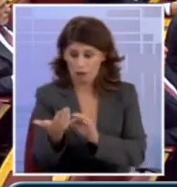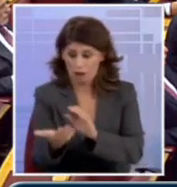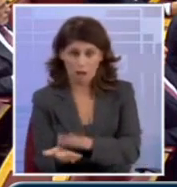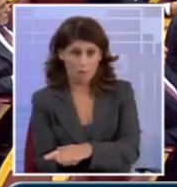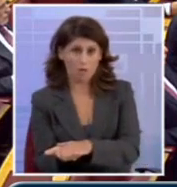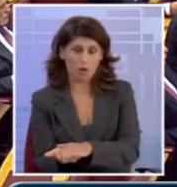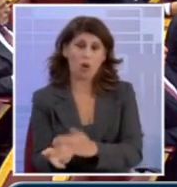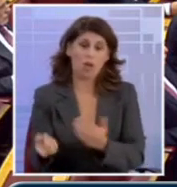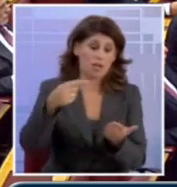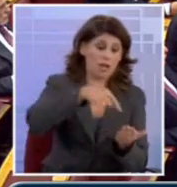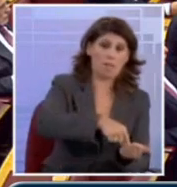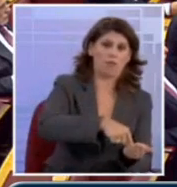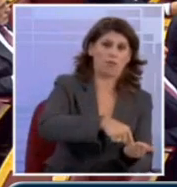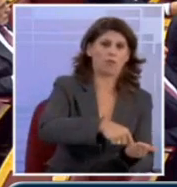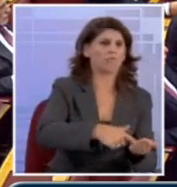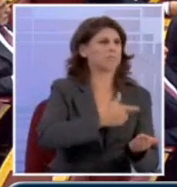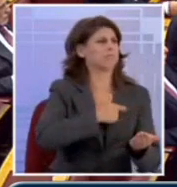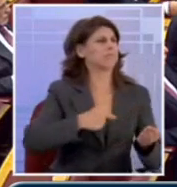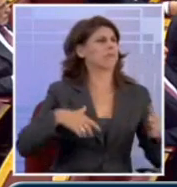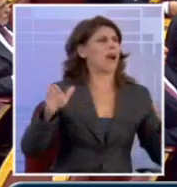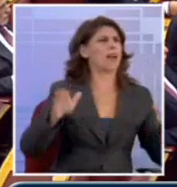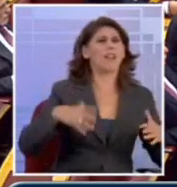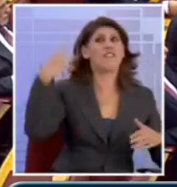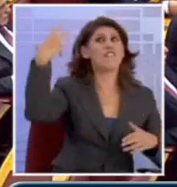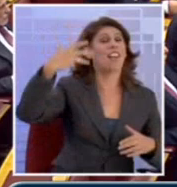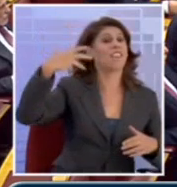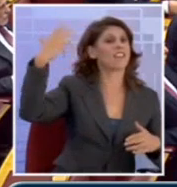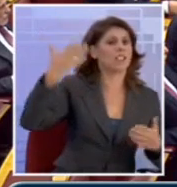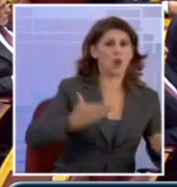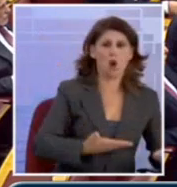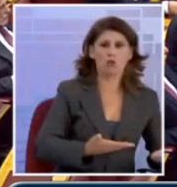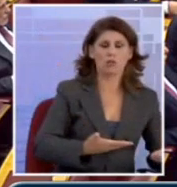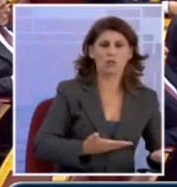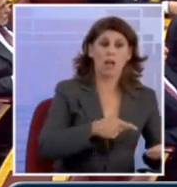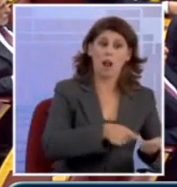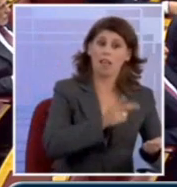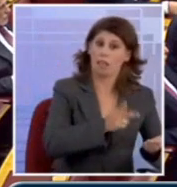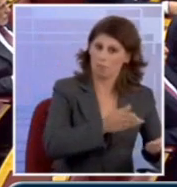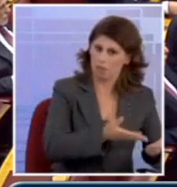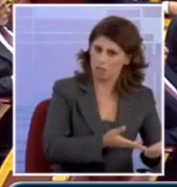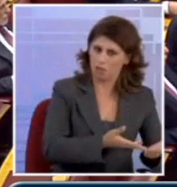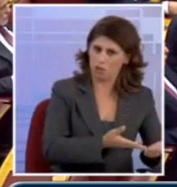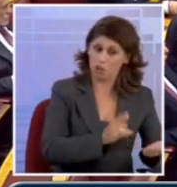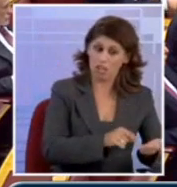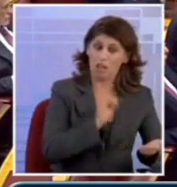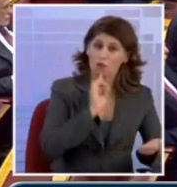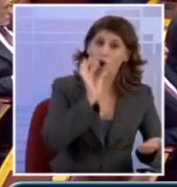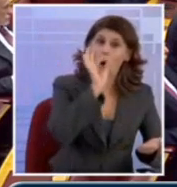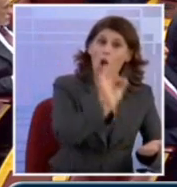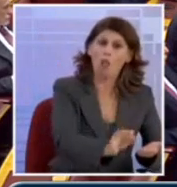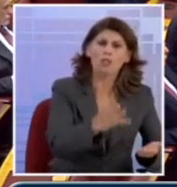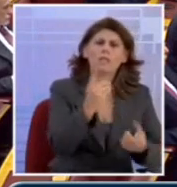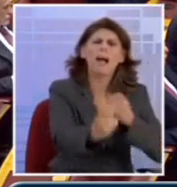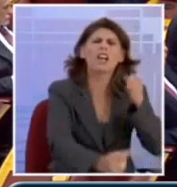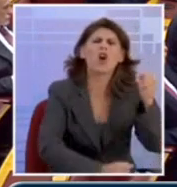χέρι έναν παράδεισο που είναι φανταστικός αλλά και επικίνδυνος, γιατί οδηγεί σε